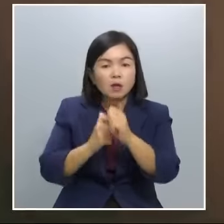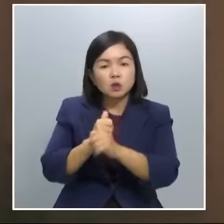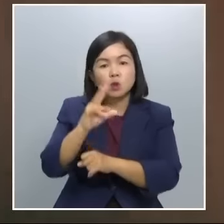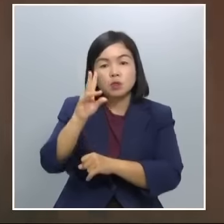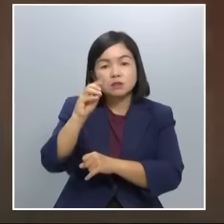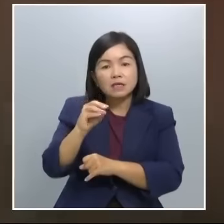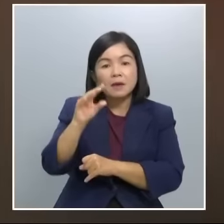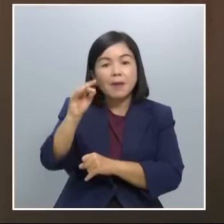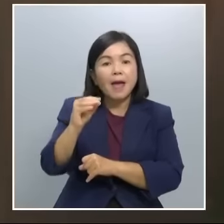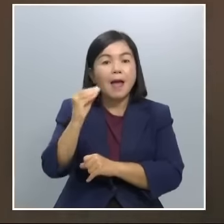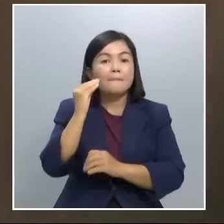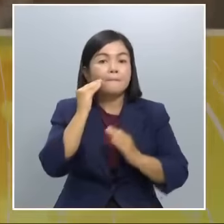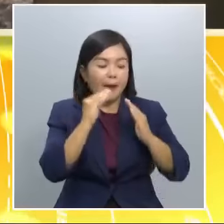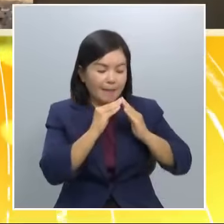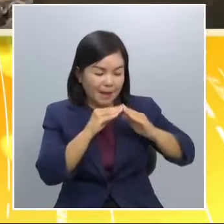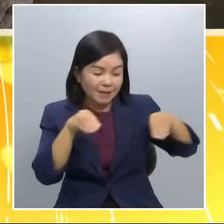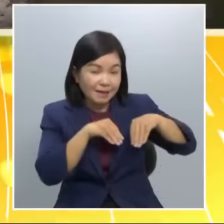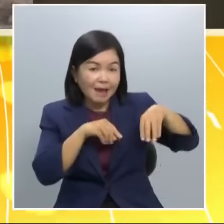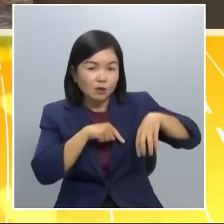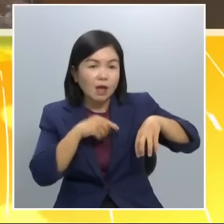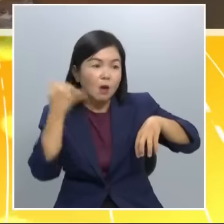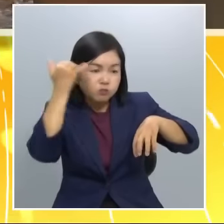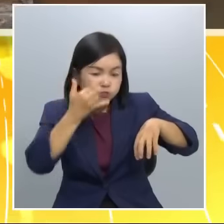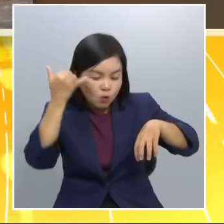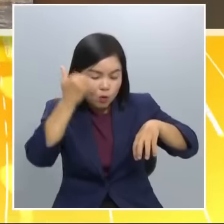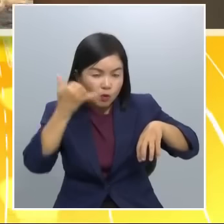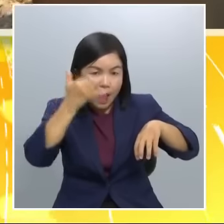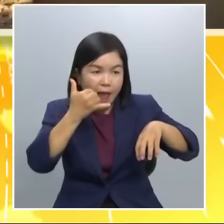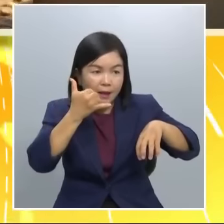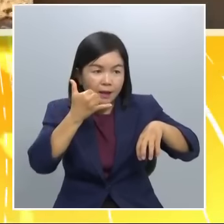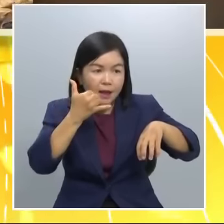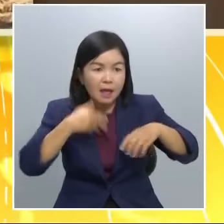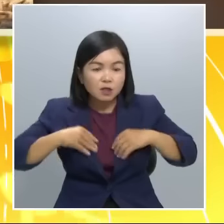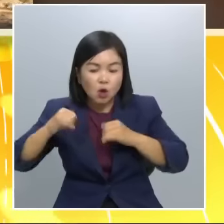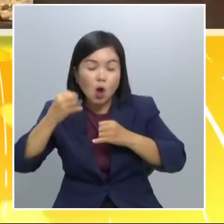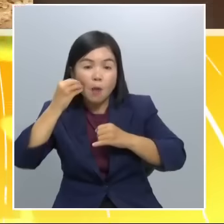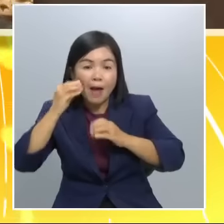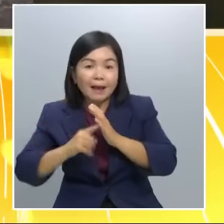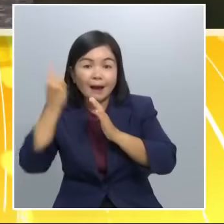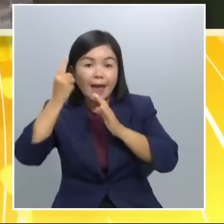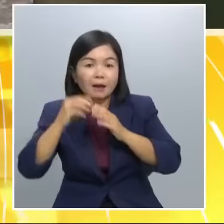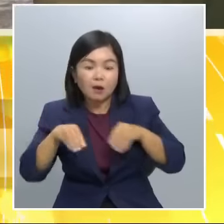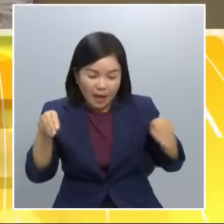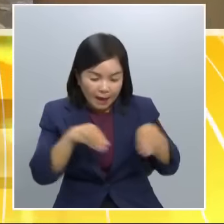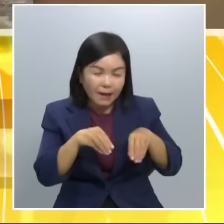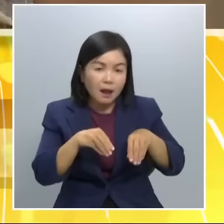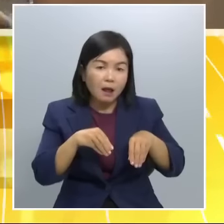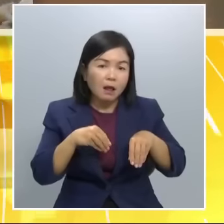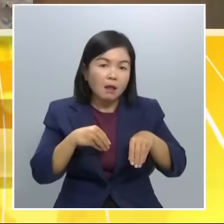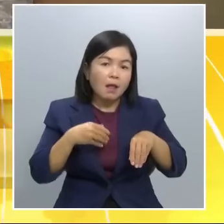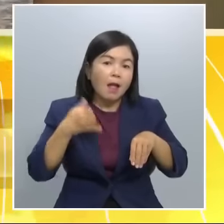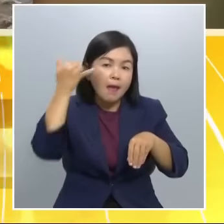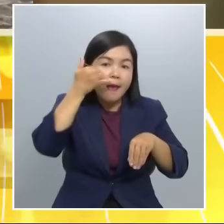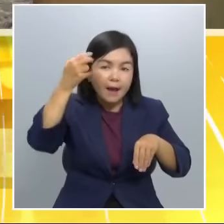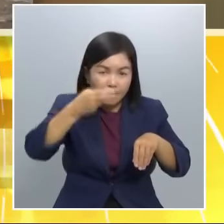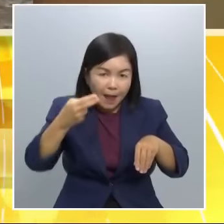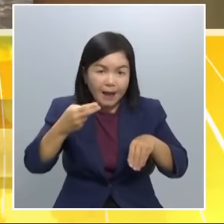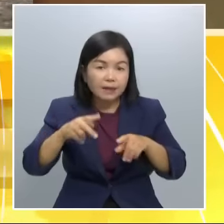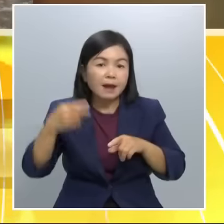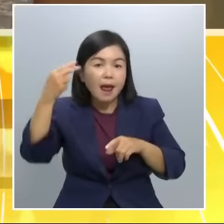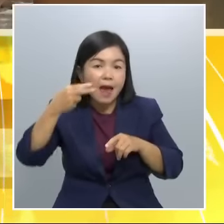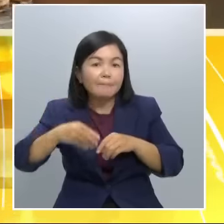ของบ้านไม้หลังสีแดงแล้วก็เป็นยายของนายวัฒนาเจ้าของบ้านหลังแรกที่ไปกับน้ำเมื่อวานนี้เนี่ย ค่ะ คุ